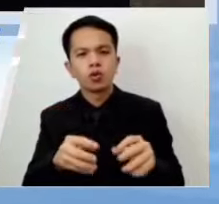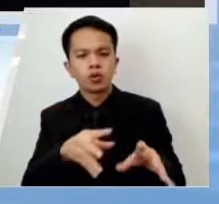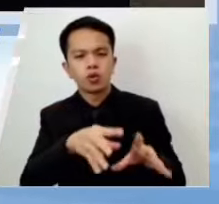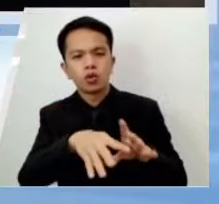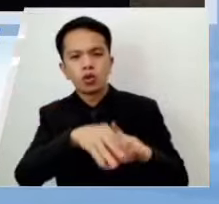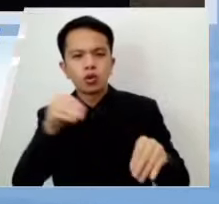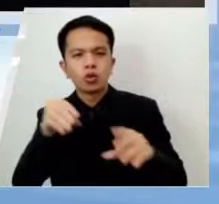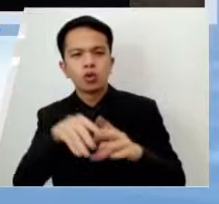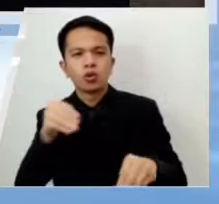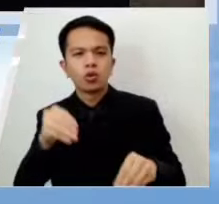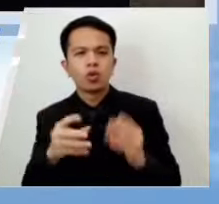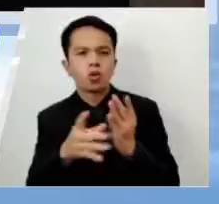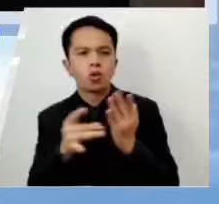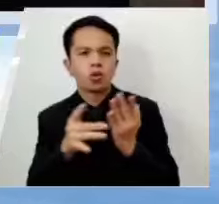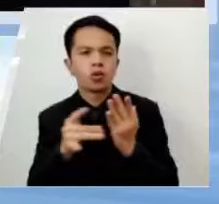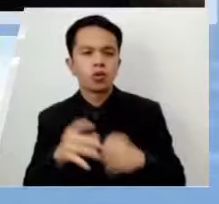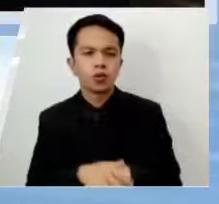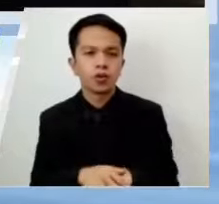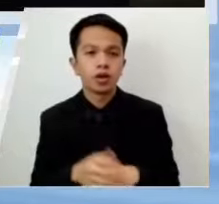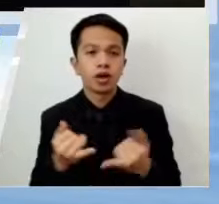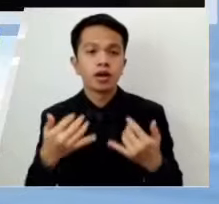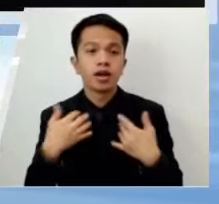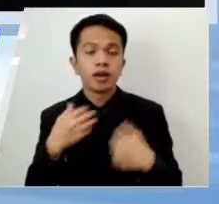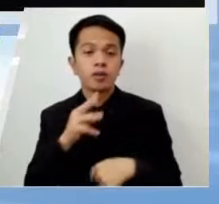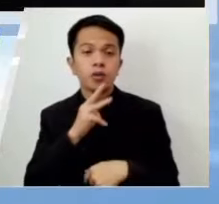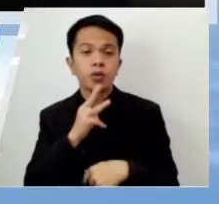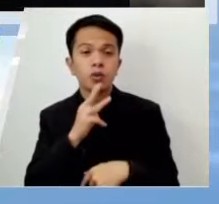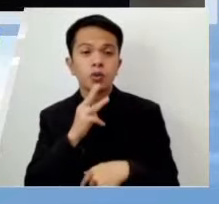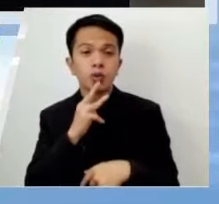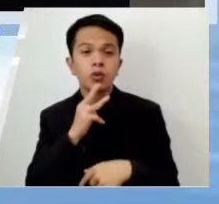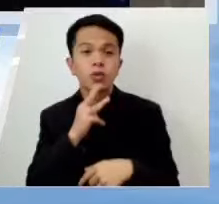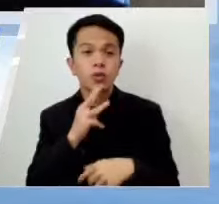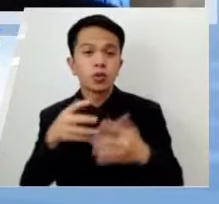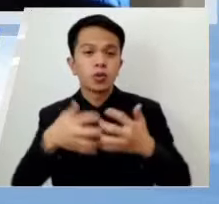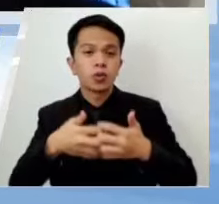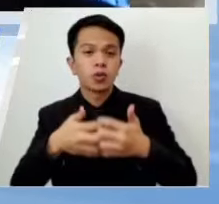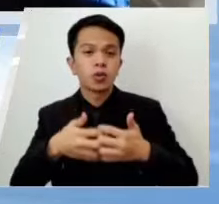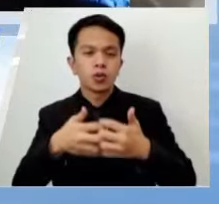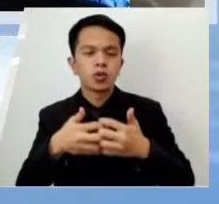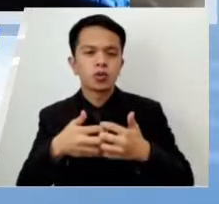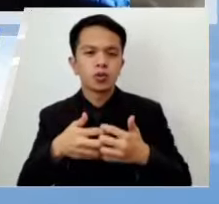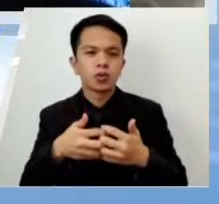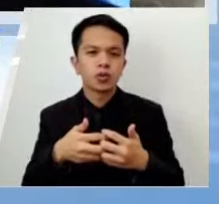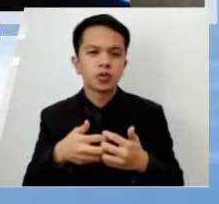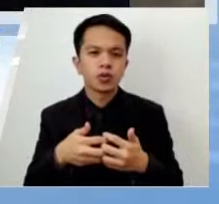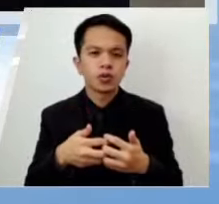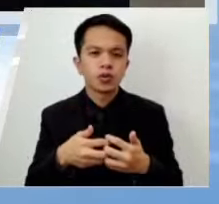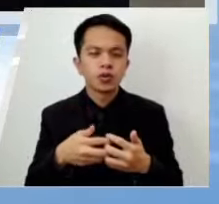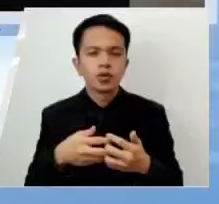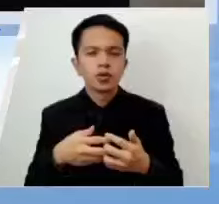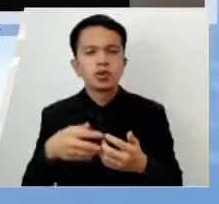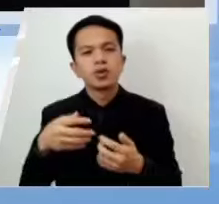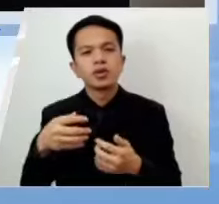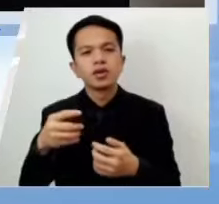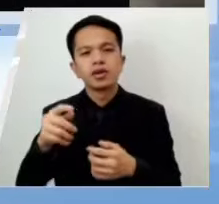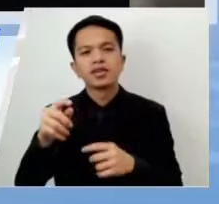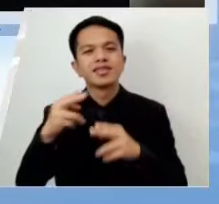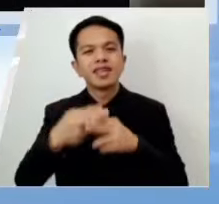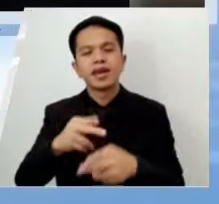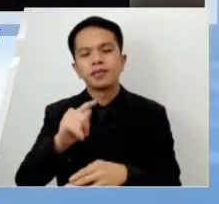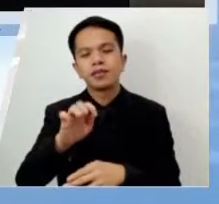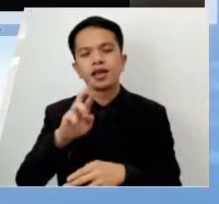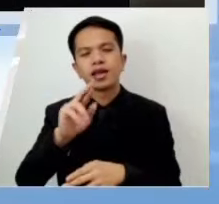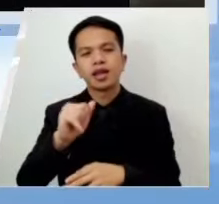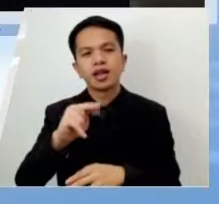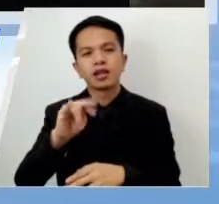din yung motor tanker Helena Marie, which is a sister tanker ni motor tanker Terra Nova, in which lahat po nung